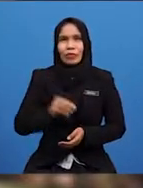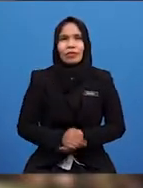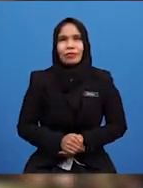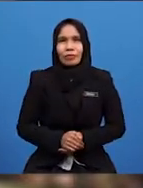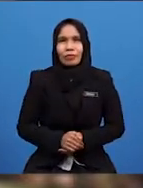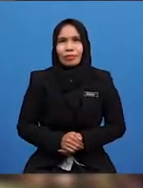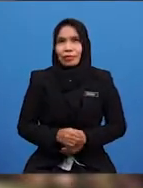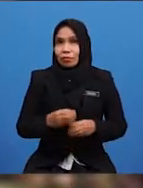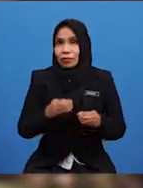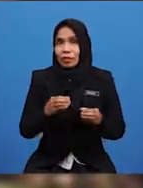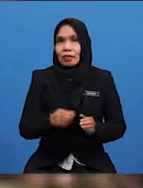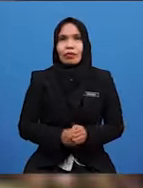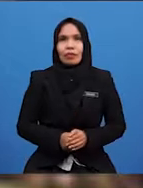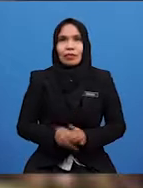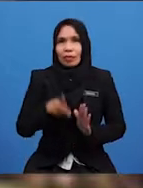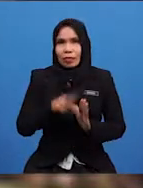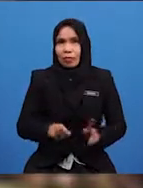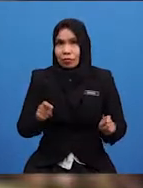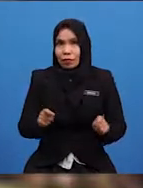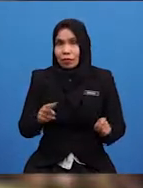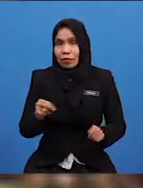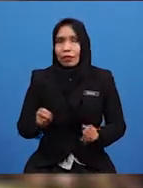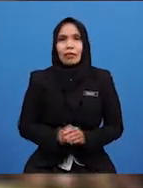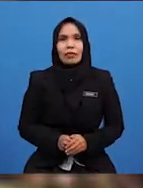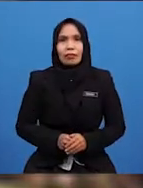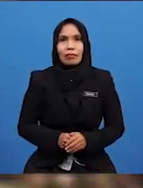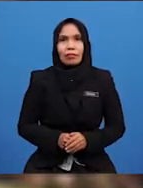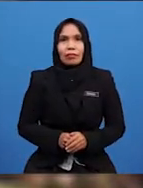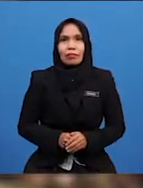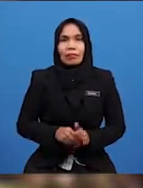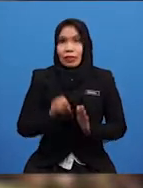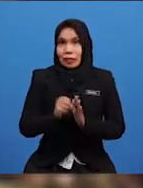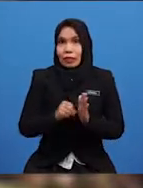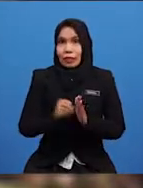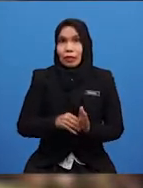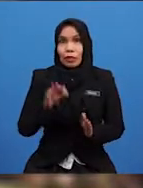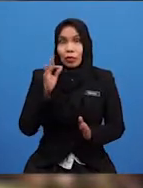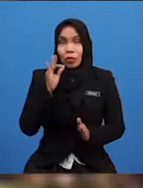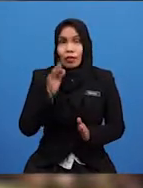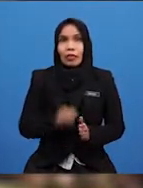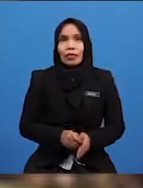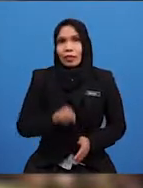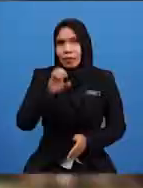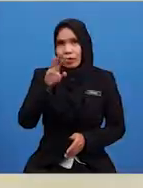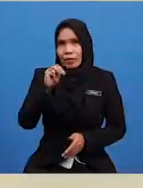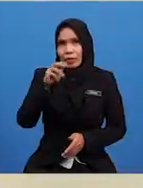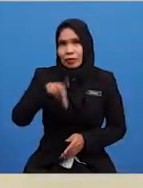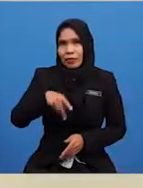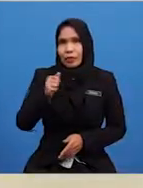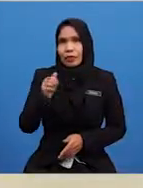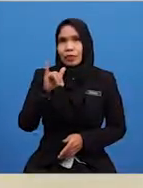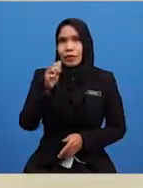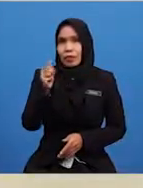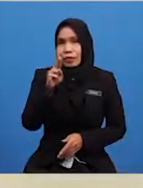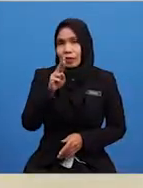cara pentadbiran sesebuah empire memainkan peranan penting dalam kegemilangan Kesultanan Melayu Melaka.